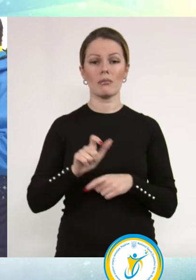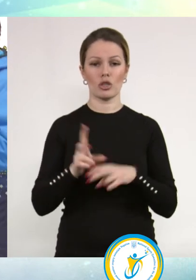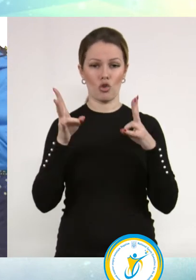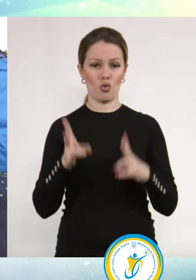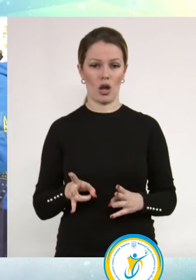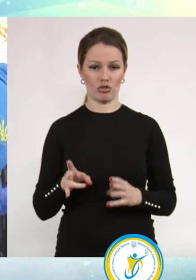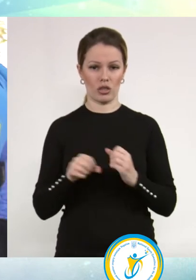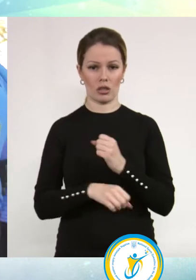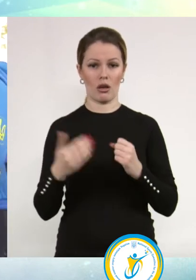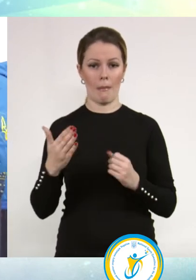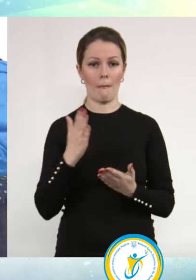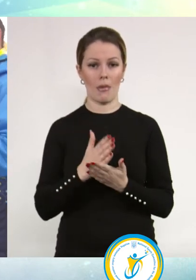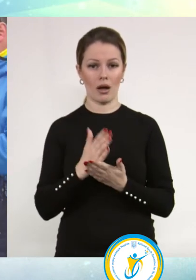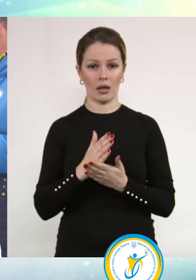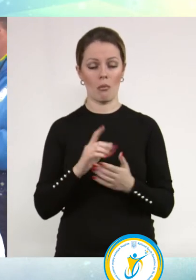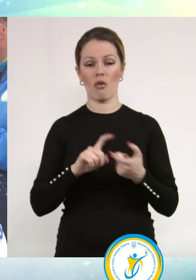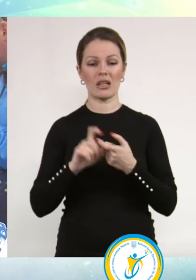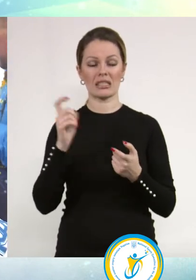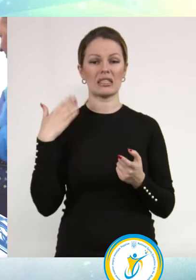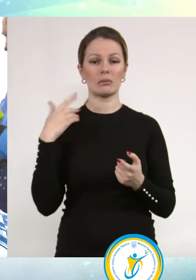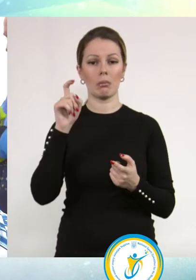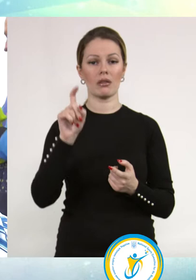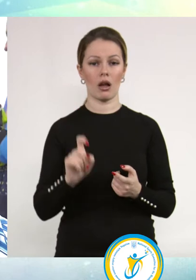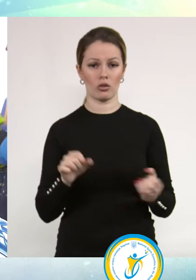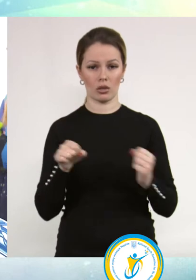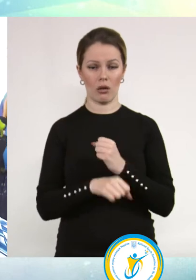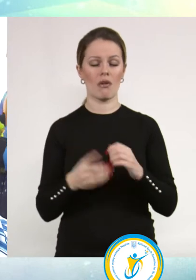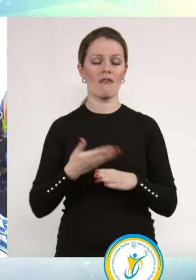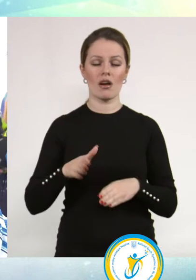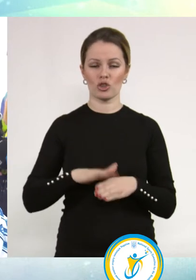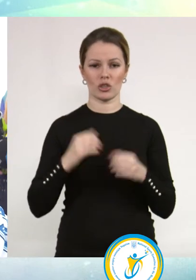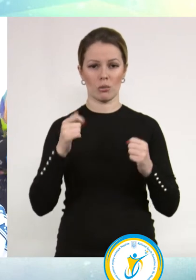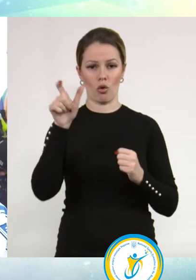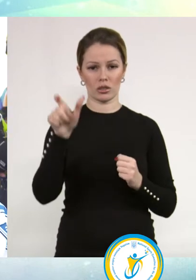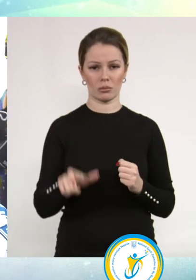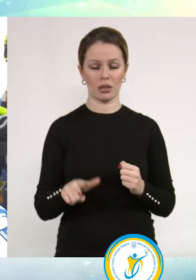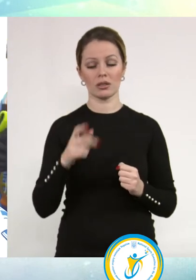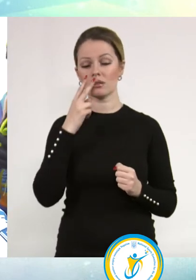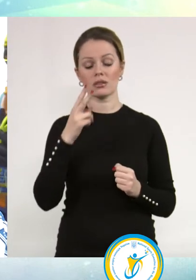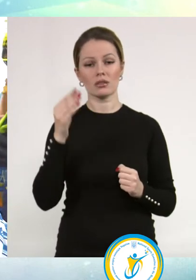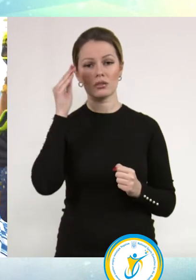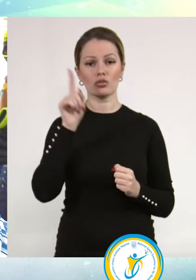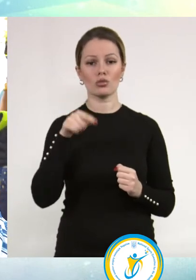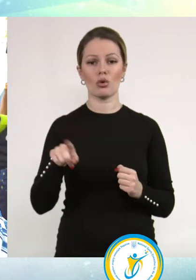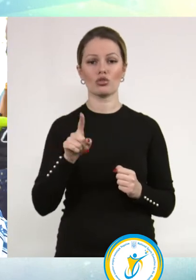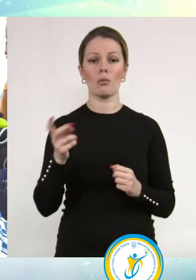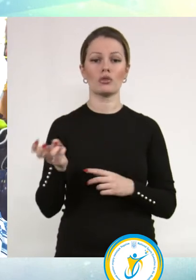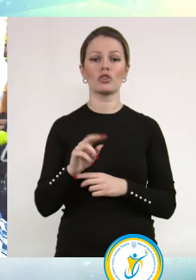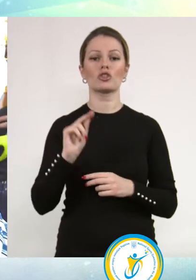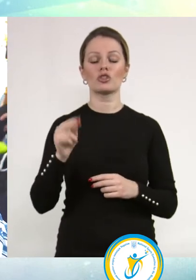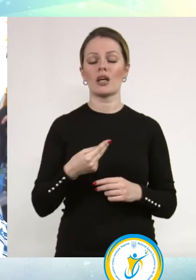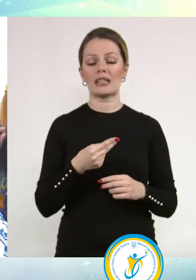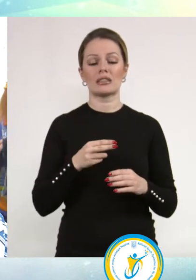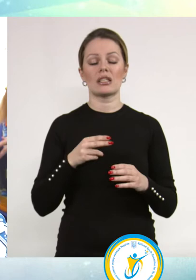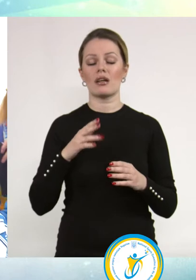має пов'язані з фінальною травмою. Це важкий атлет, важкий з точки зору того, що він пройшов через надзвичайні